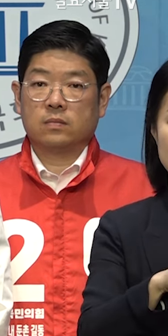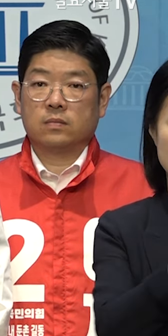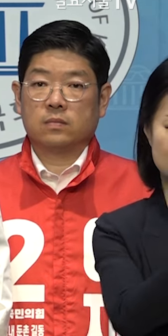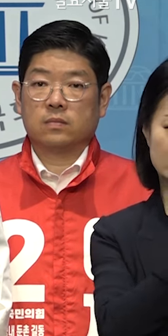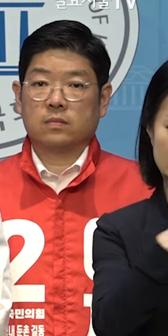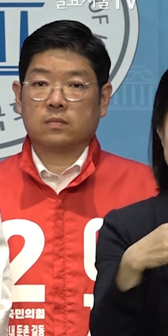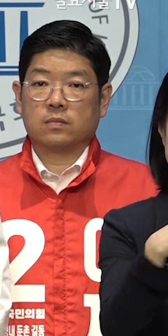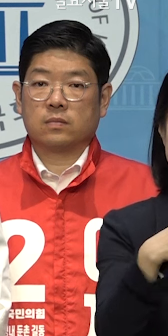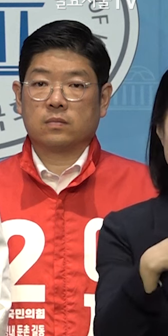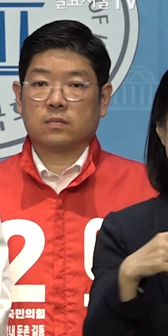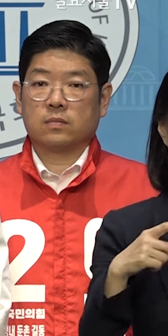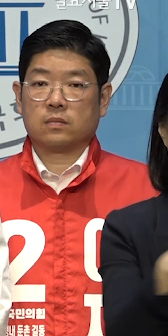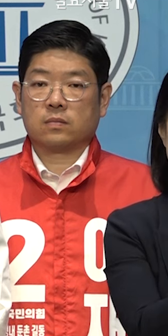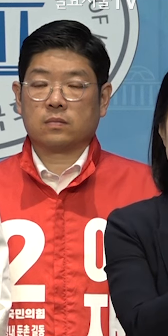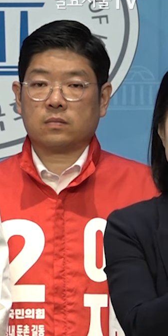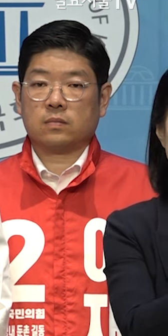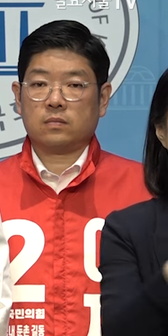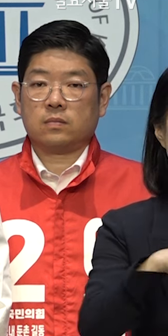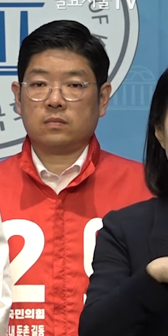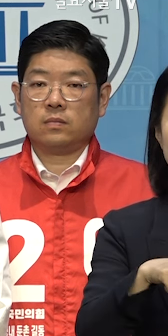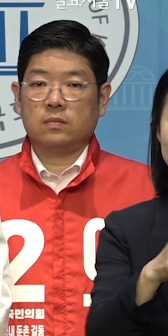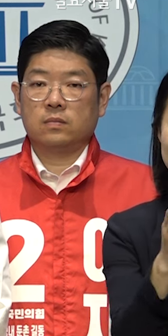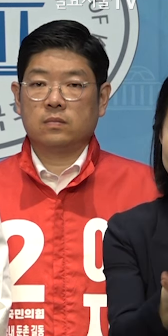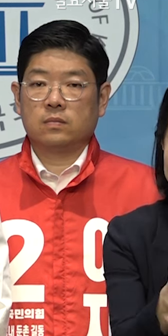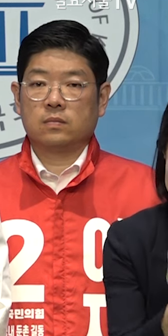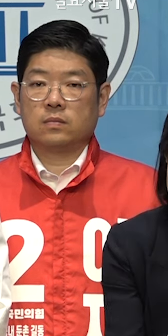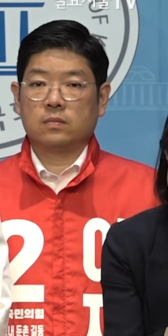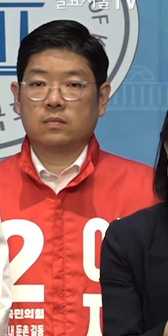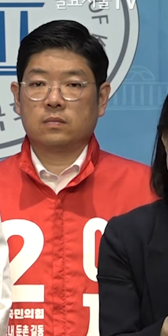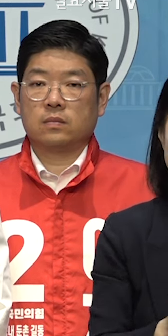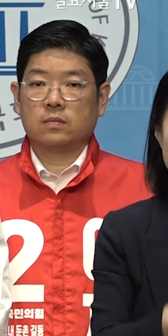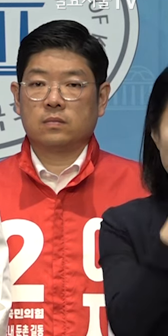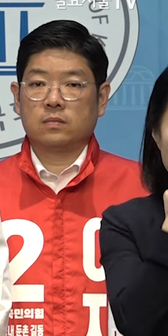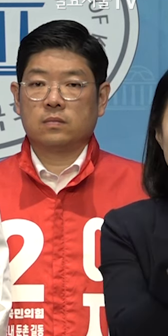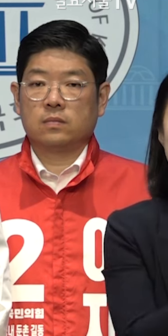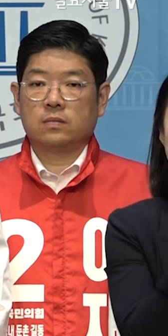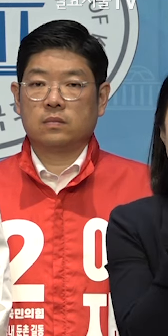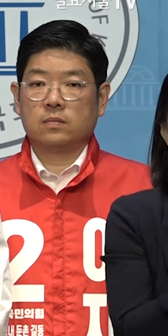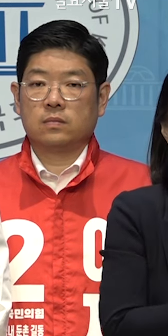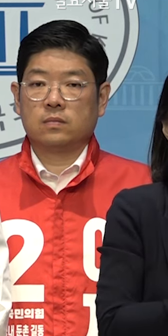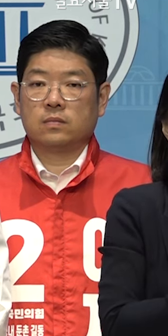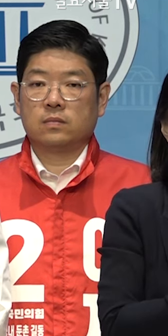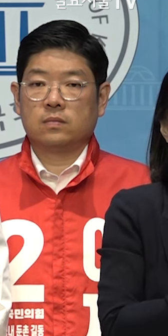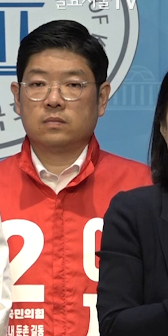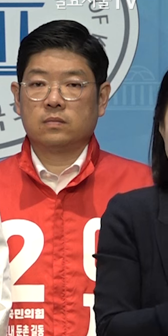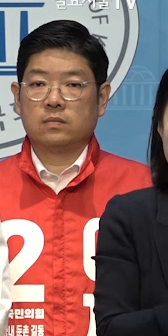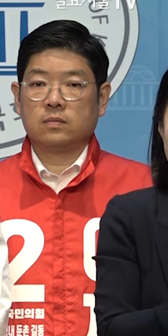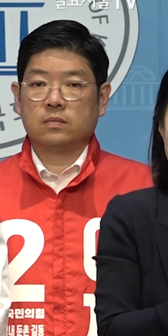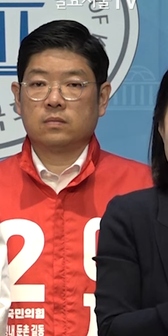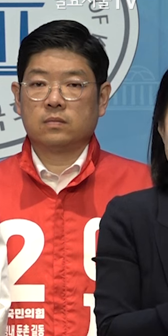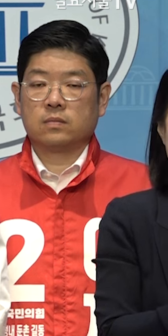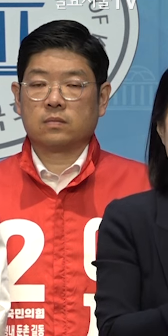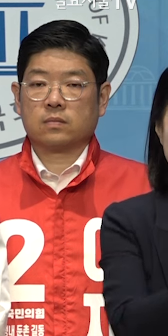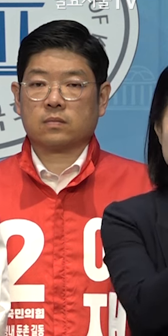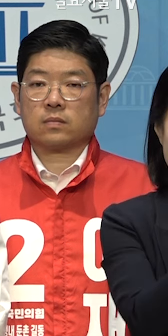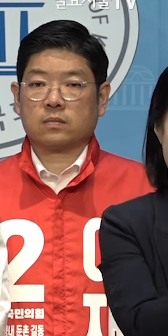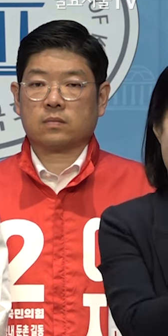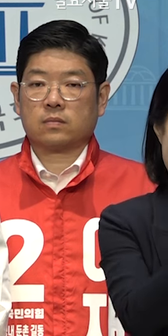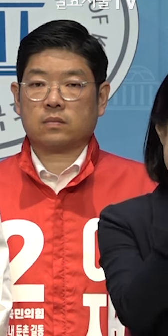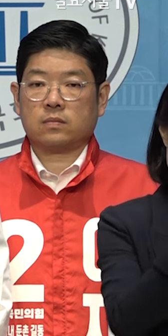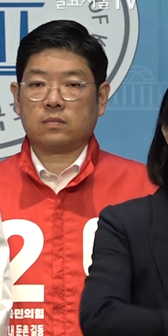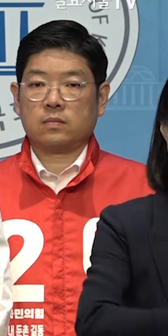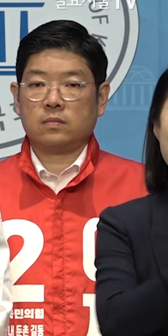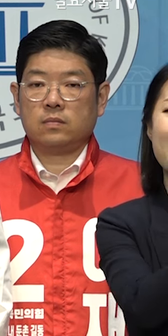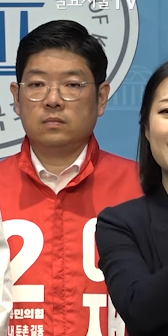대한민국을 뒤덮게 하지 말아주십시오 로로 도덕과 양심이 지켜지는 사를 무너 것도